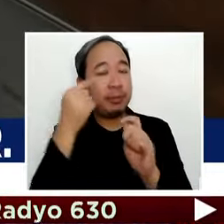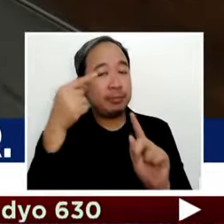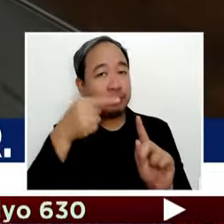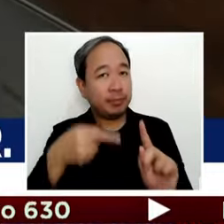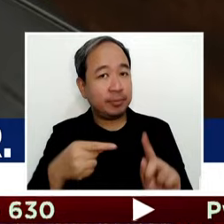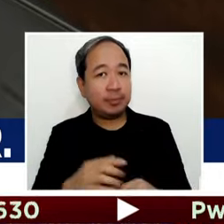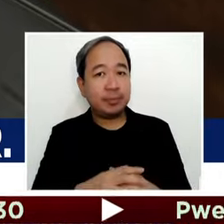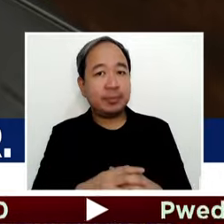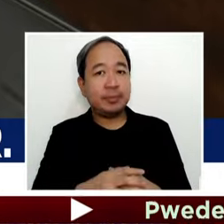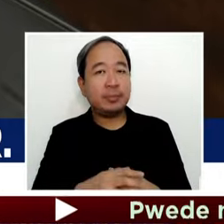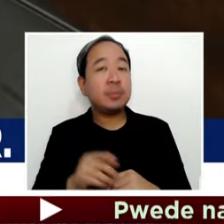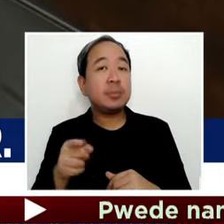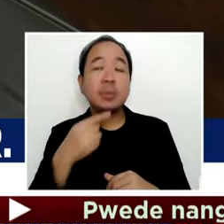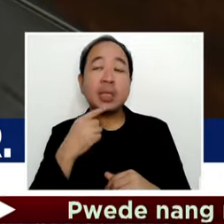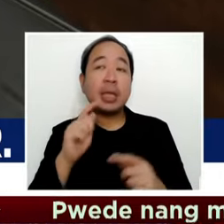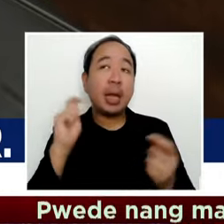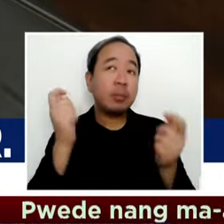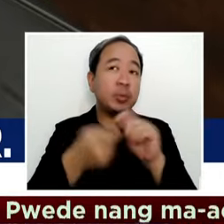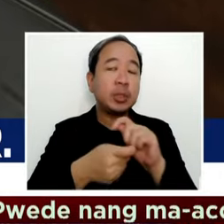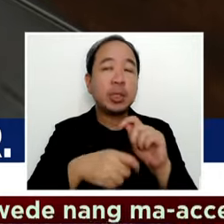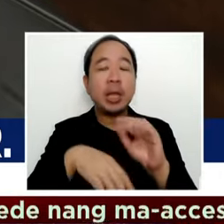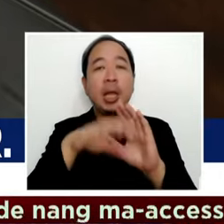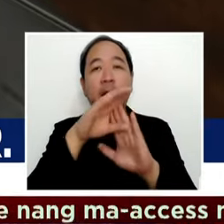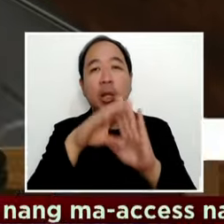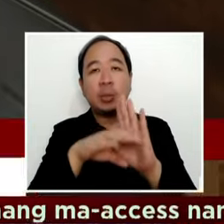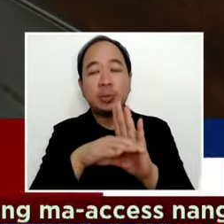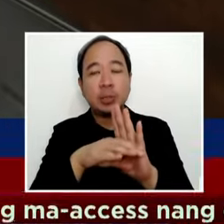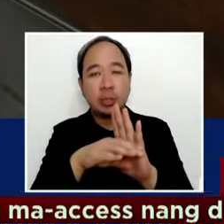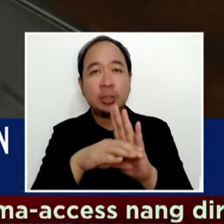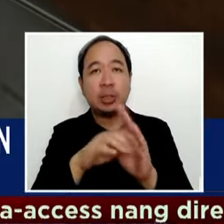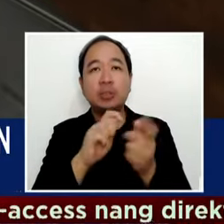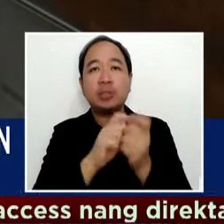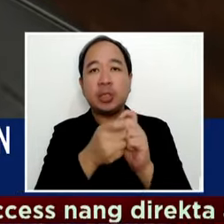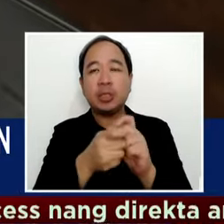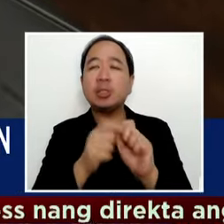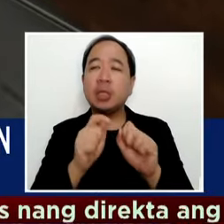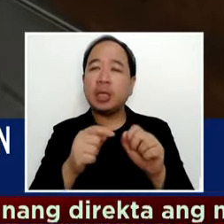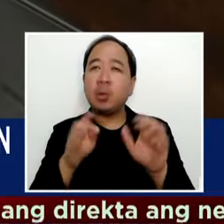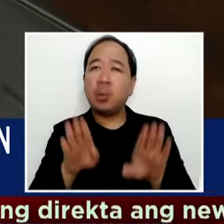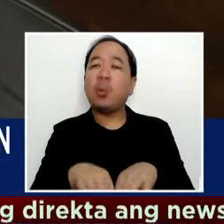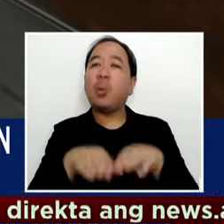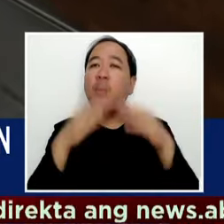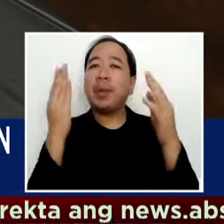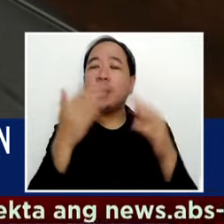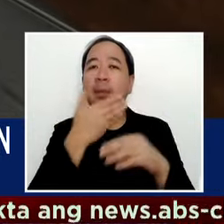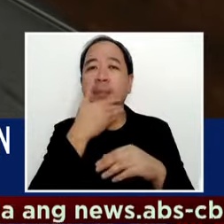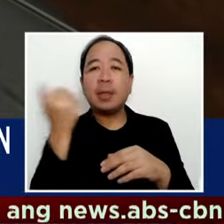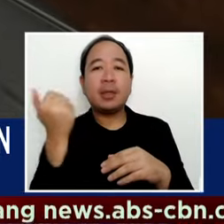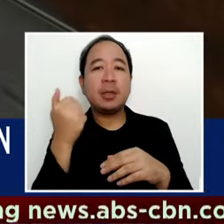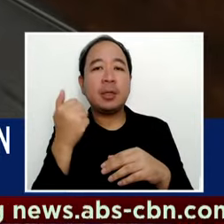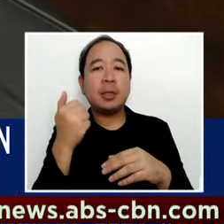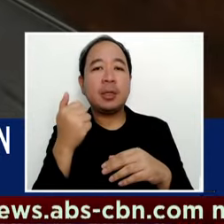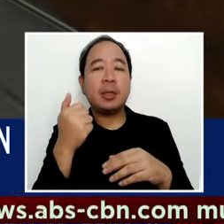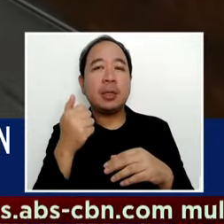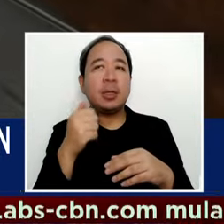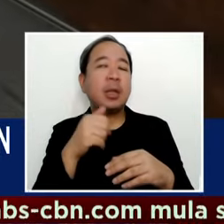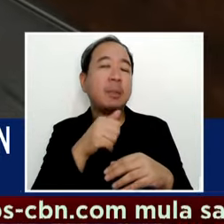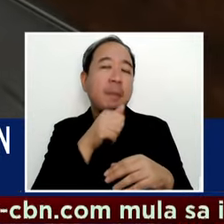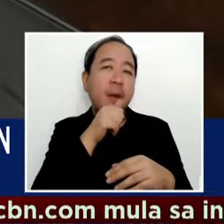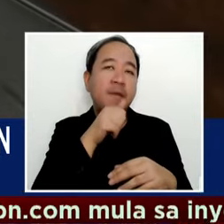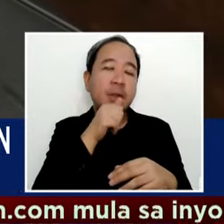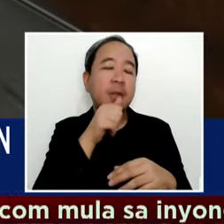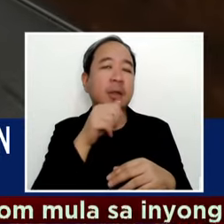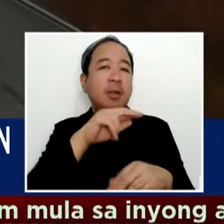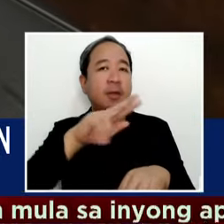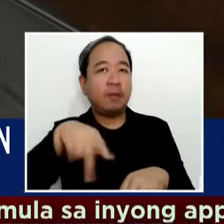the restrictive economic provisions will pave the way for a better, more thriving Philippines. We need